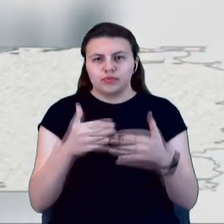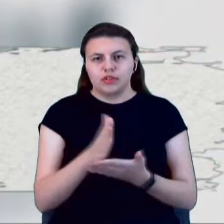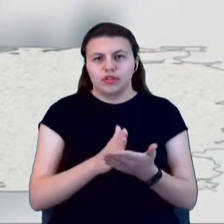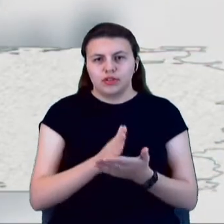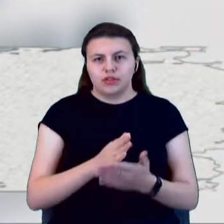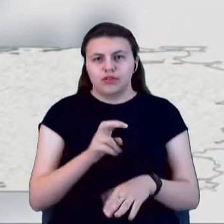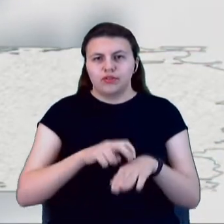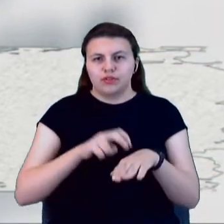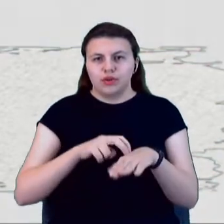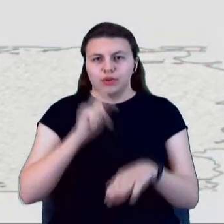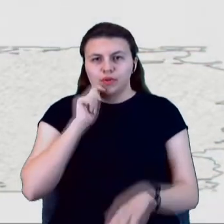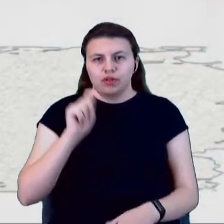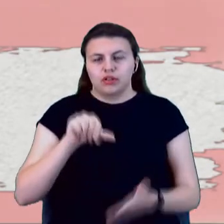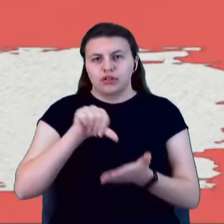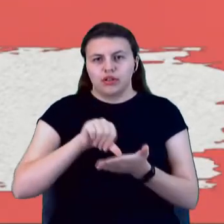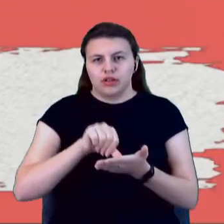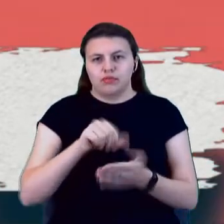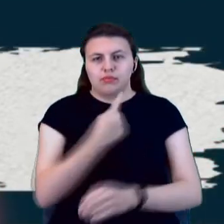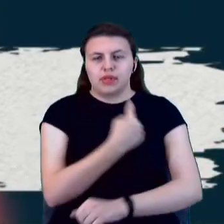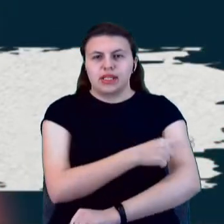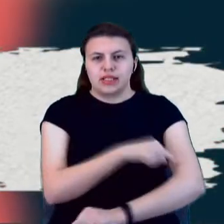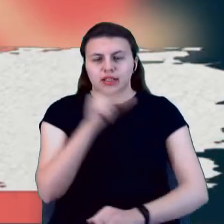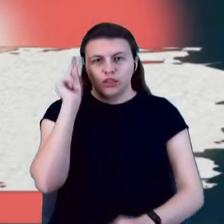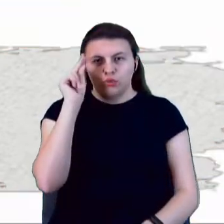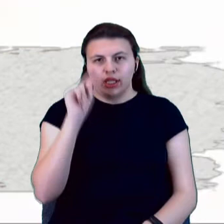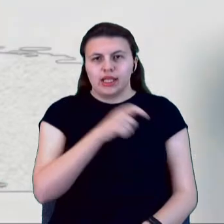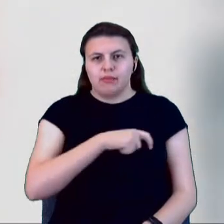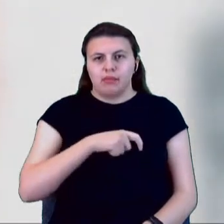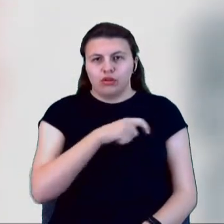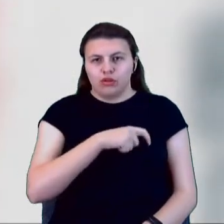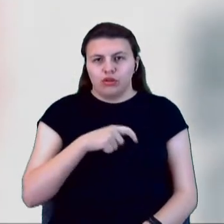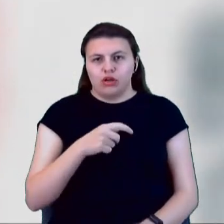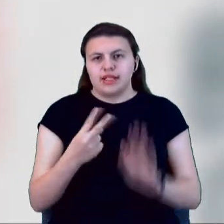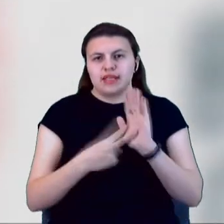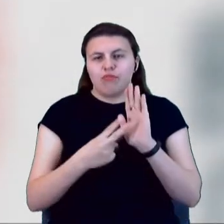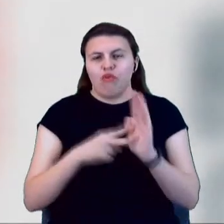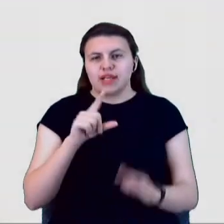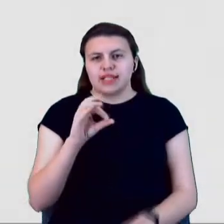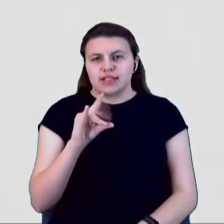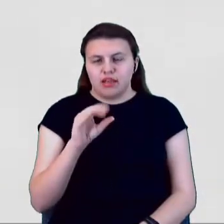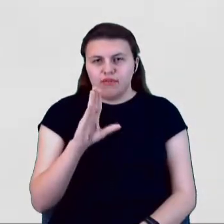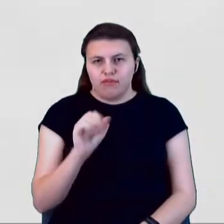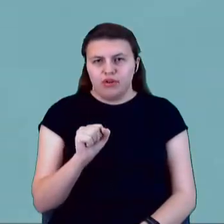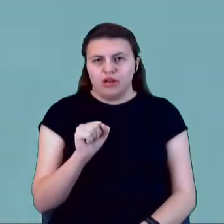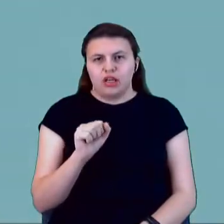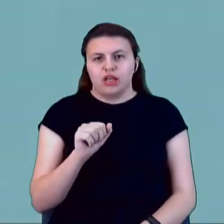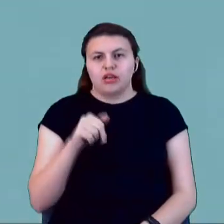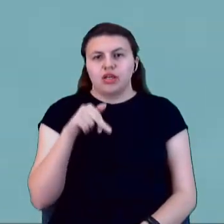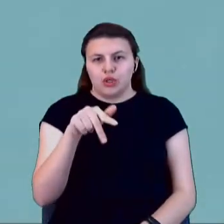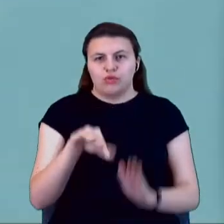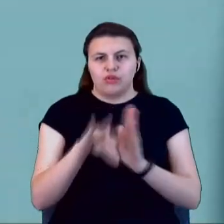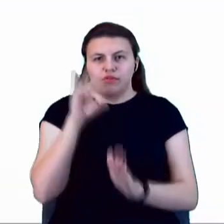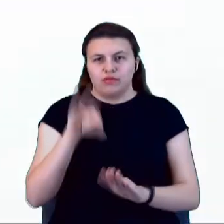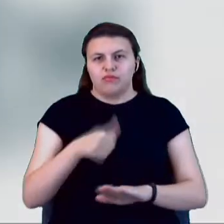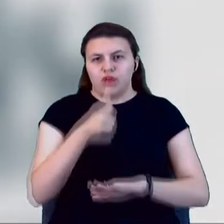кандидат медицинських наук, депутат міського совету 7-го созива. Іду на вибори во главі